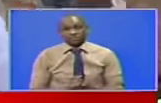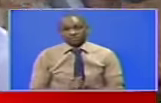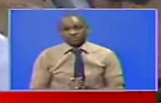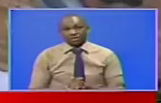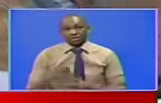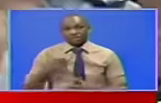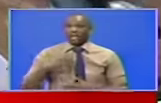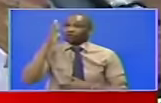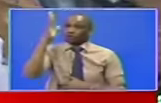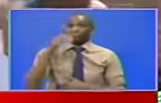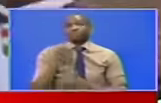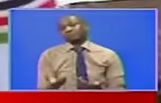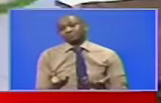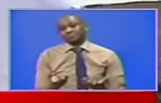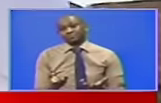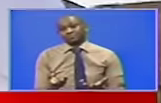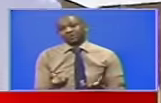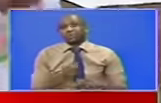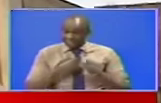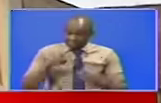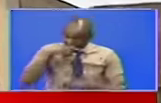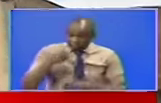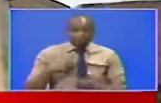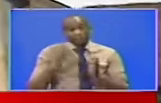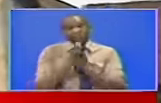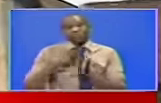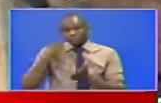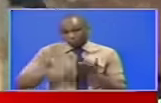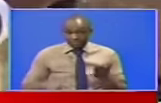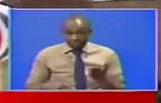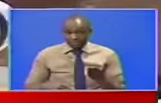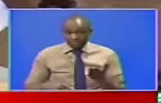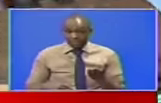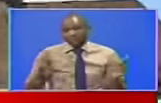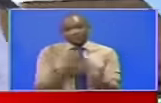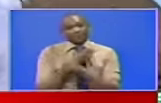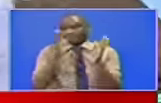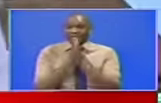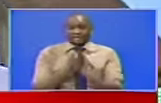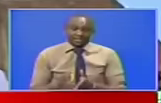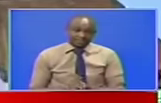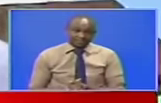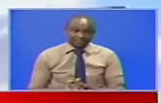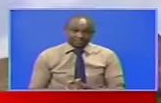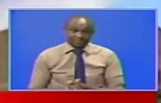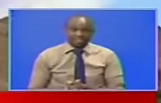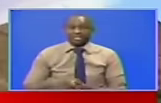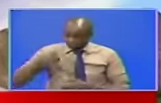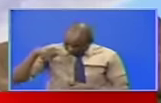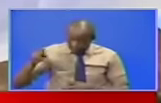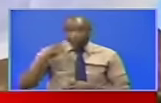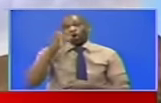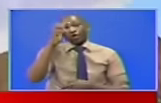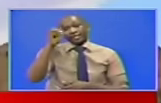Ngai Baba Kalonzo Rais. Kumbe alikuwa anaombea mimi maombi ya tofauti. Yeye alichaguliwa